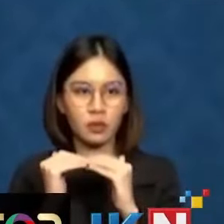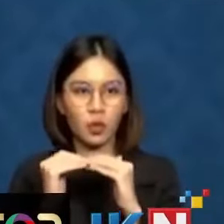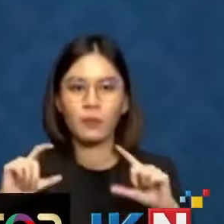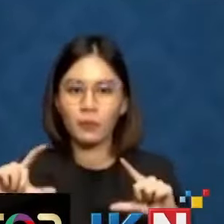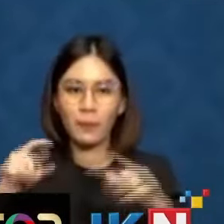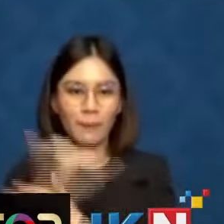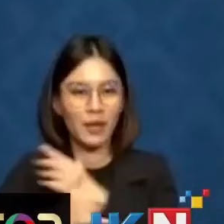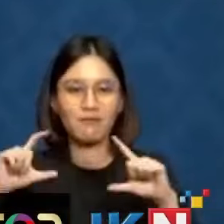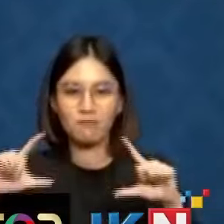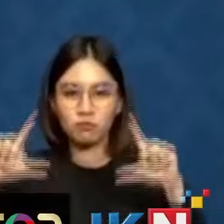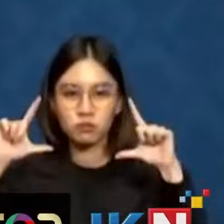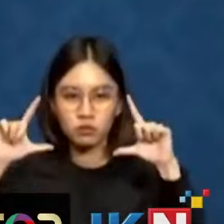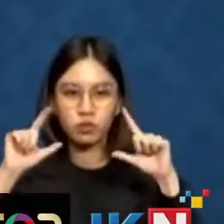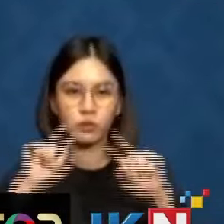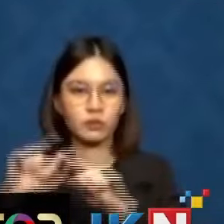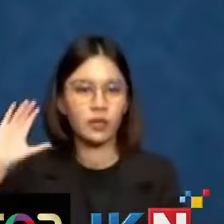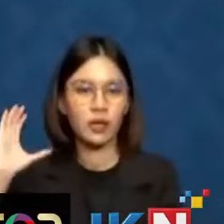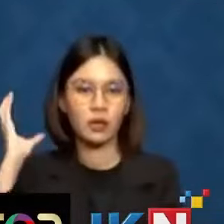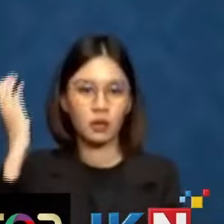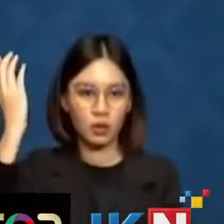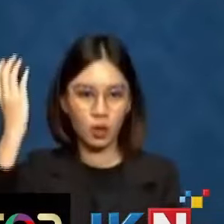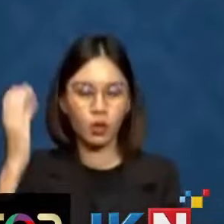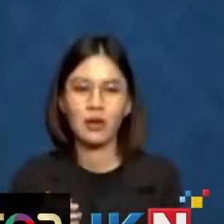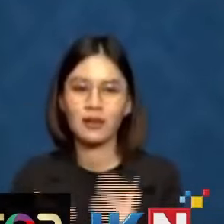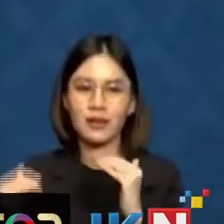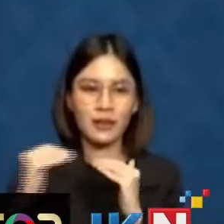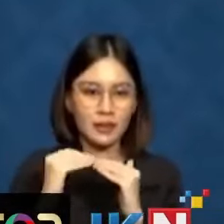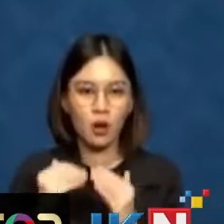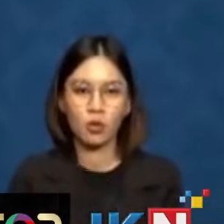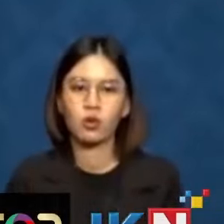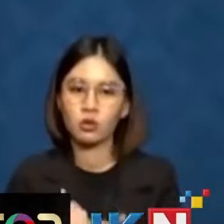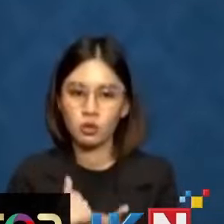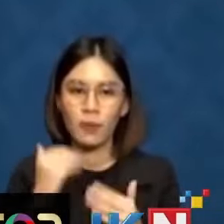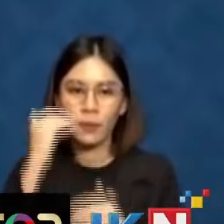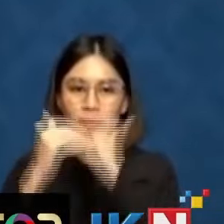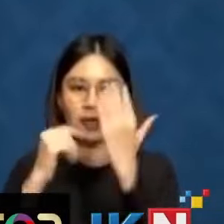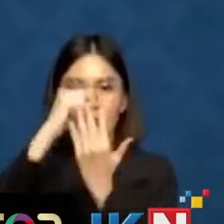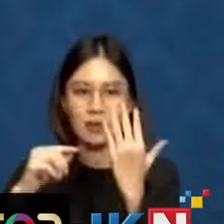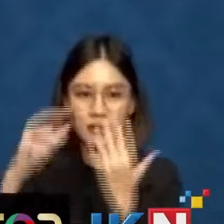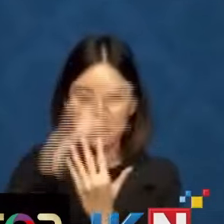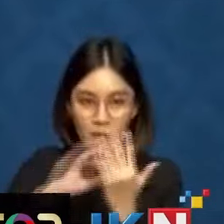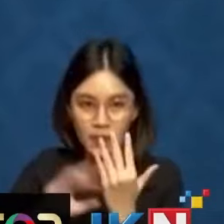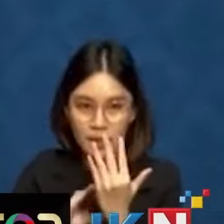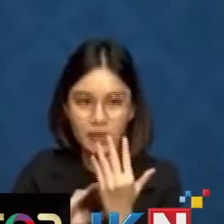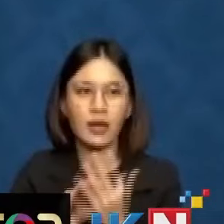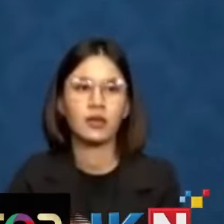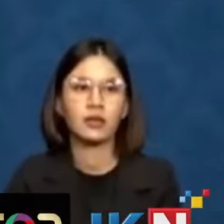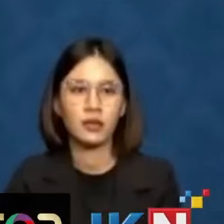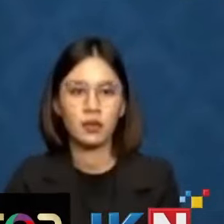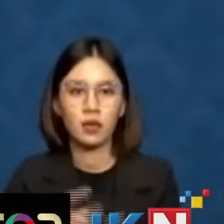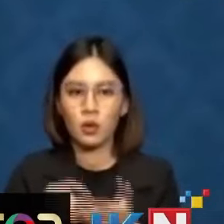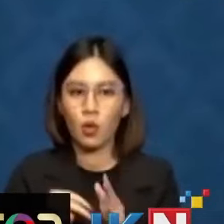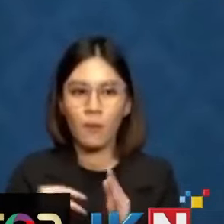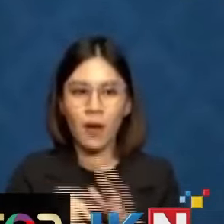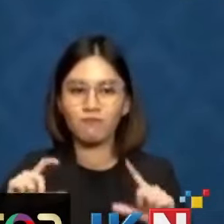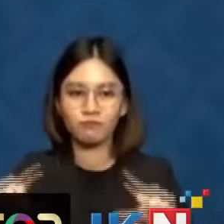ศชั้นนำหลายๆประเทศในโลกเรามาร่วมกันสร้างประเทศไทยครับให้เป็นเสือตัวที่5ของเ